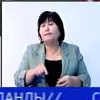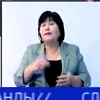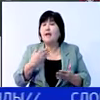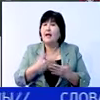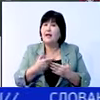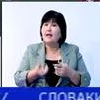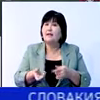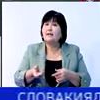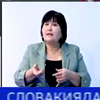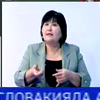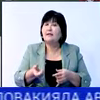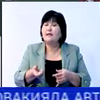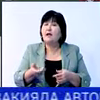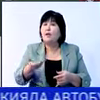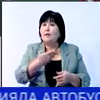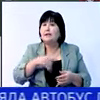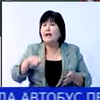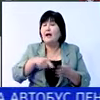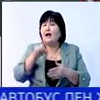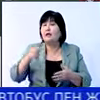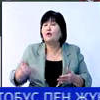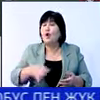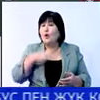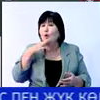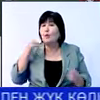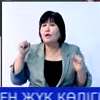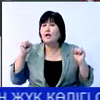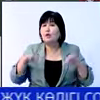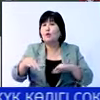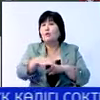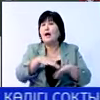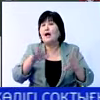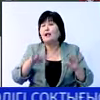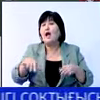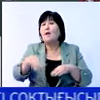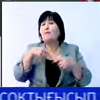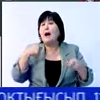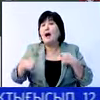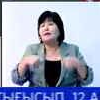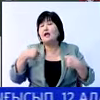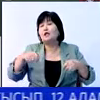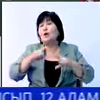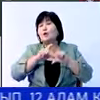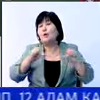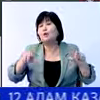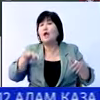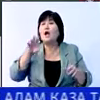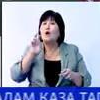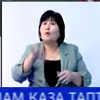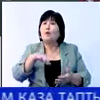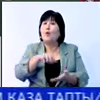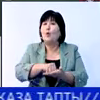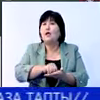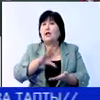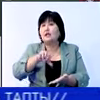әсіресе біздің қала тұрғындары көбірек шоғырланған аймақтарда, яғни базарларда, сауда орындарына орналасатын болады. Және